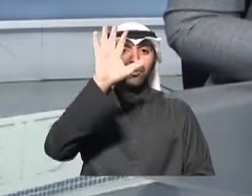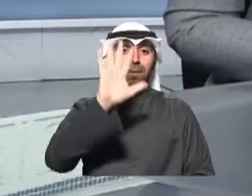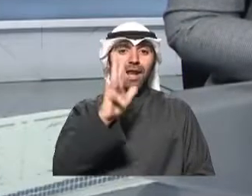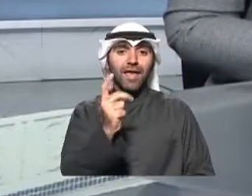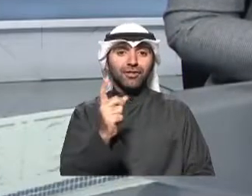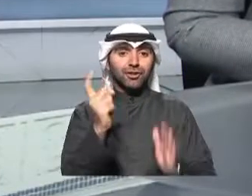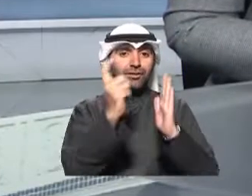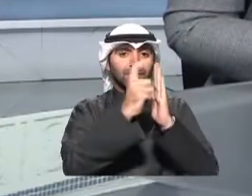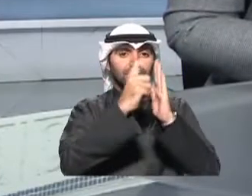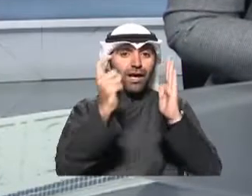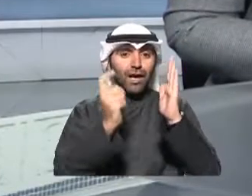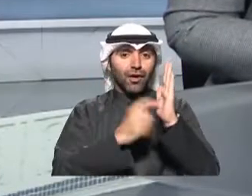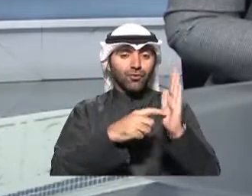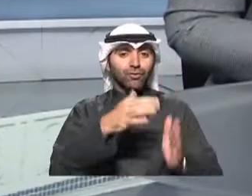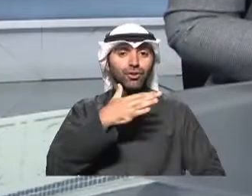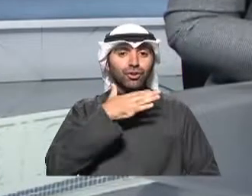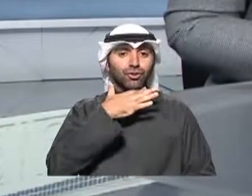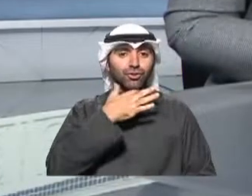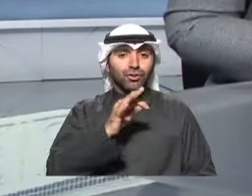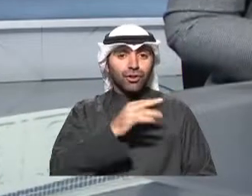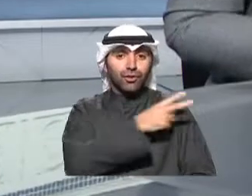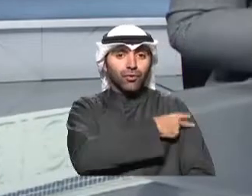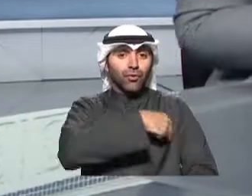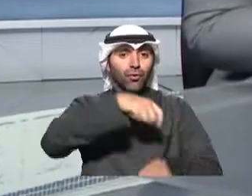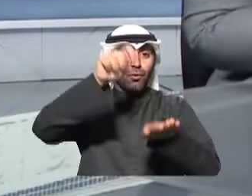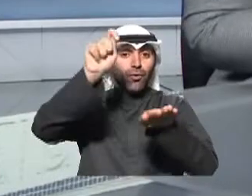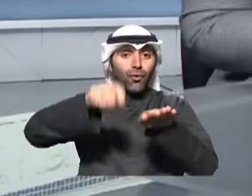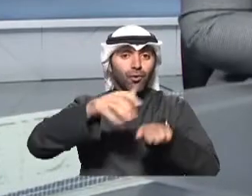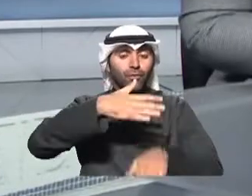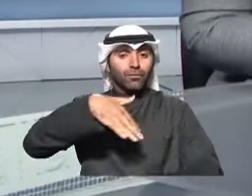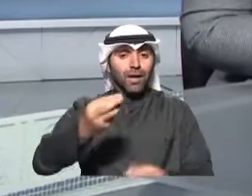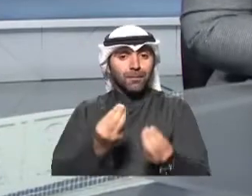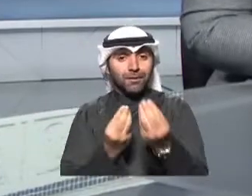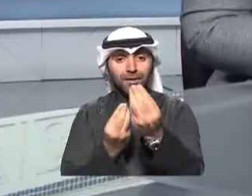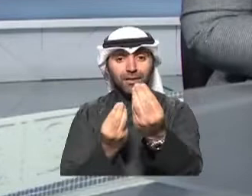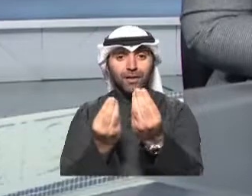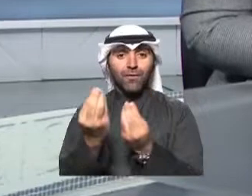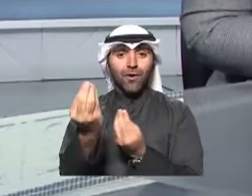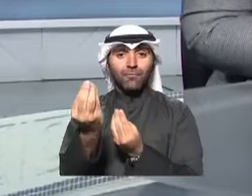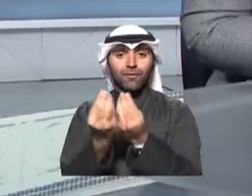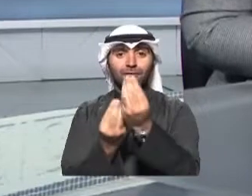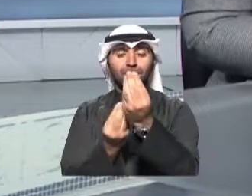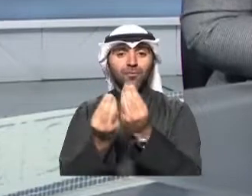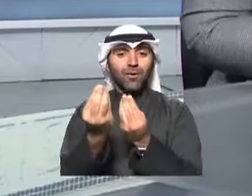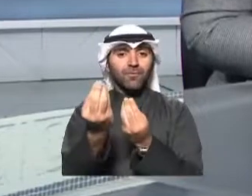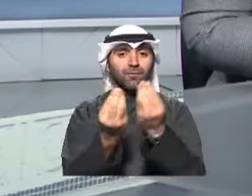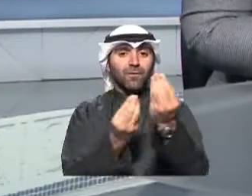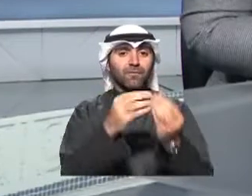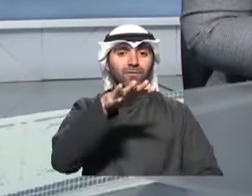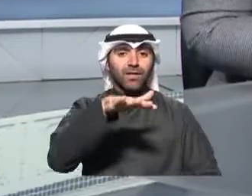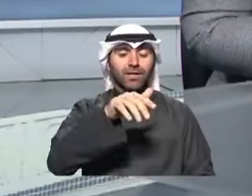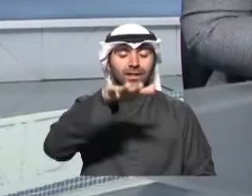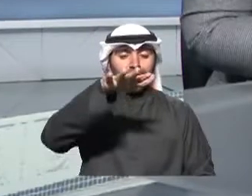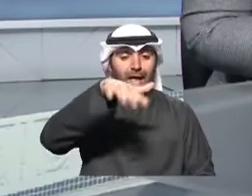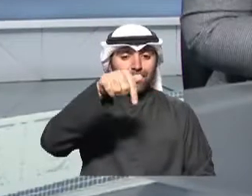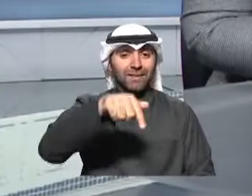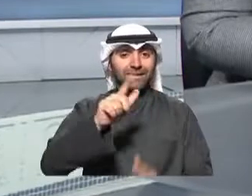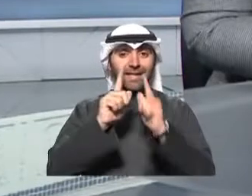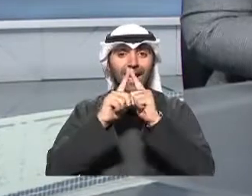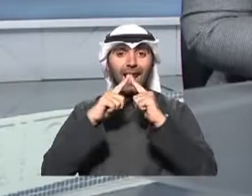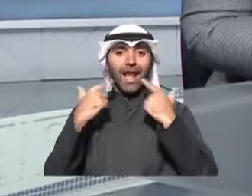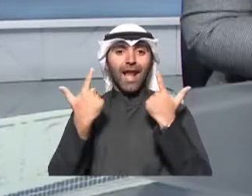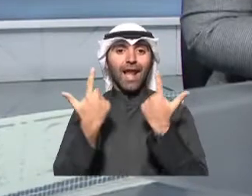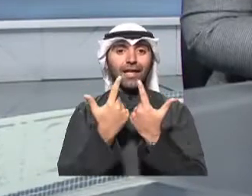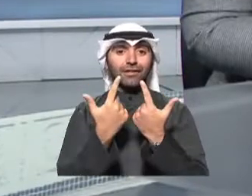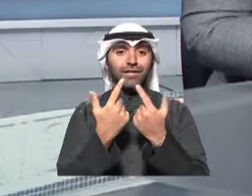اجتماع سمو رئيس مجلس الوزراء ومجموعة النواب 16 انتهى بالاتفاق على تشكيل لجنة نيابية